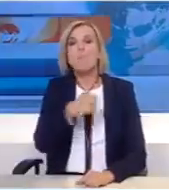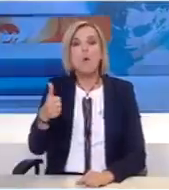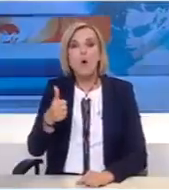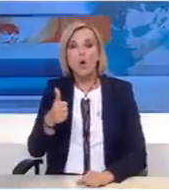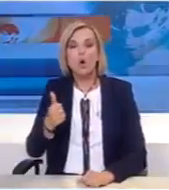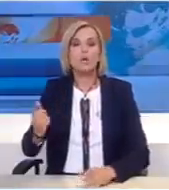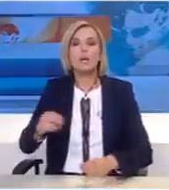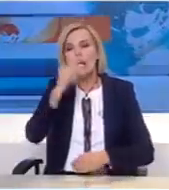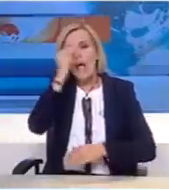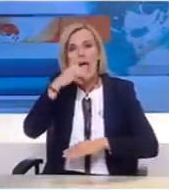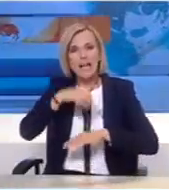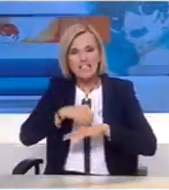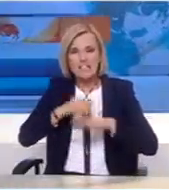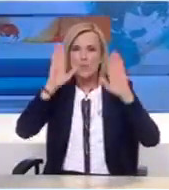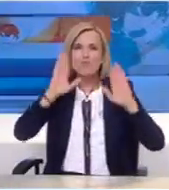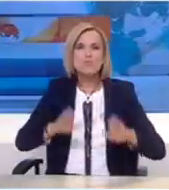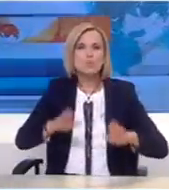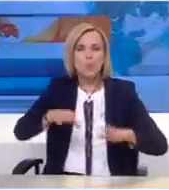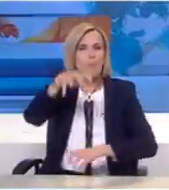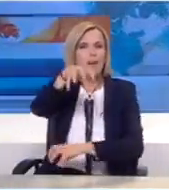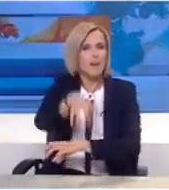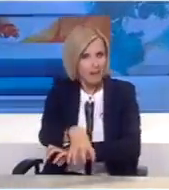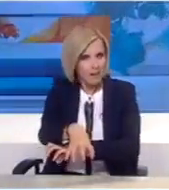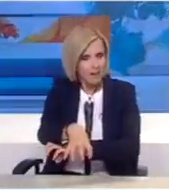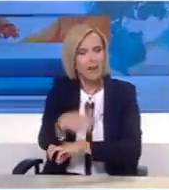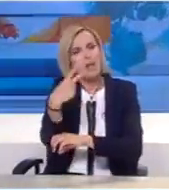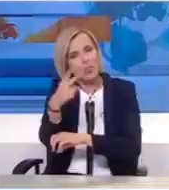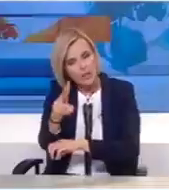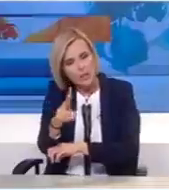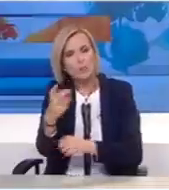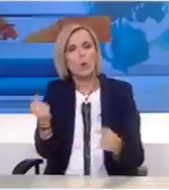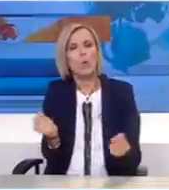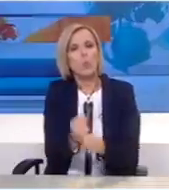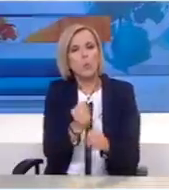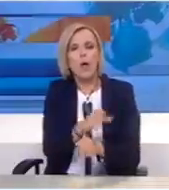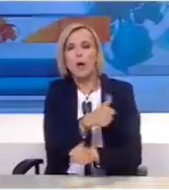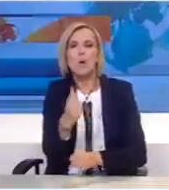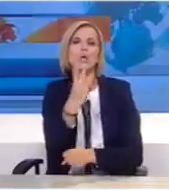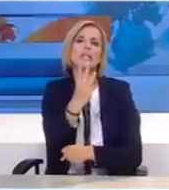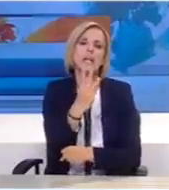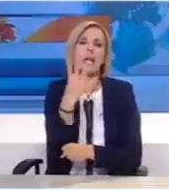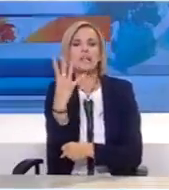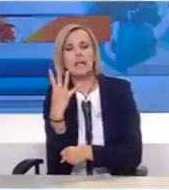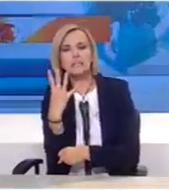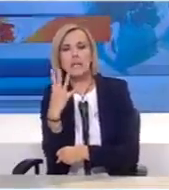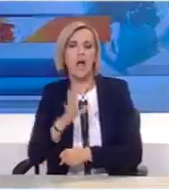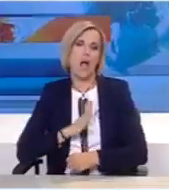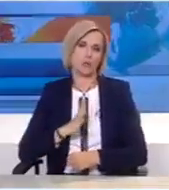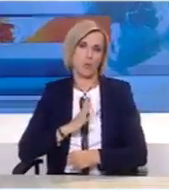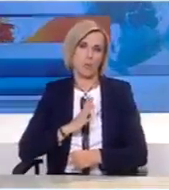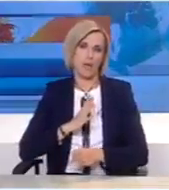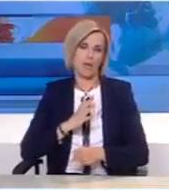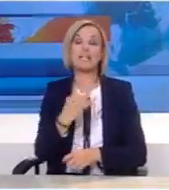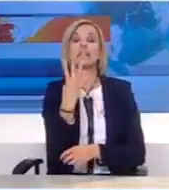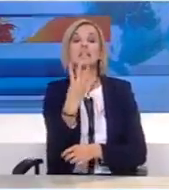θυρών, αποκλειστικά και μόνο από θρησκευτικό λειτουργό και βοηθητικό προσωπικό, τον οποίο ο συνολικός αριθμός δεν υπερβαίνει